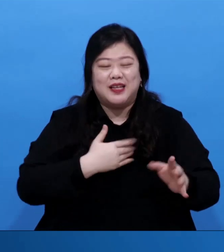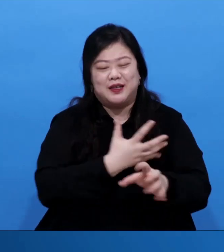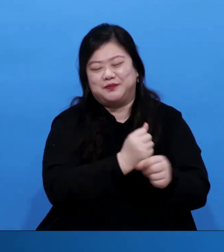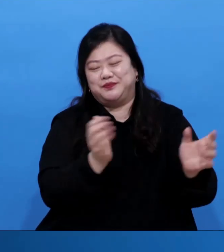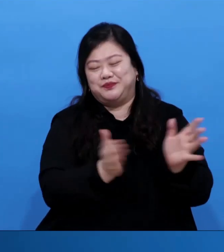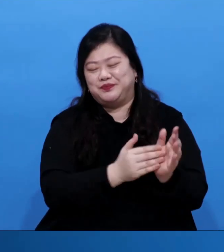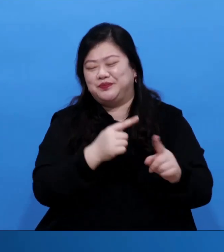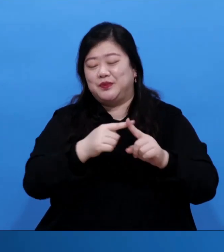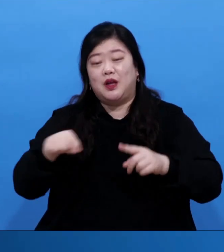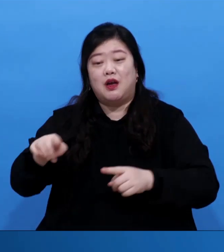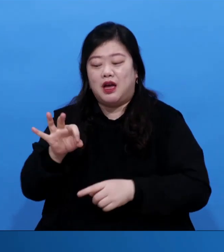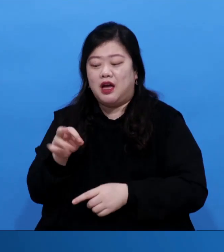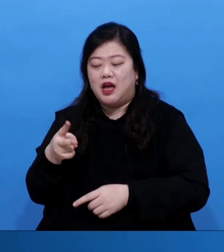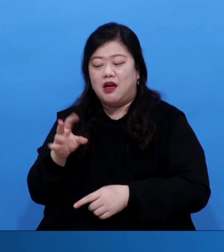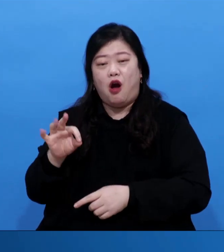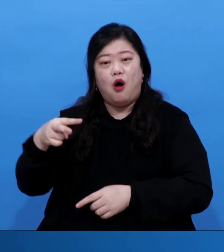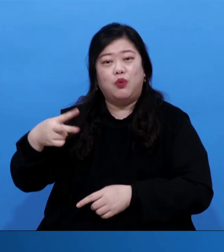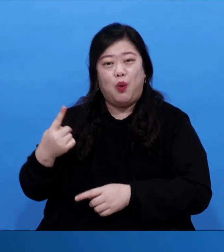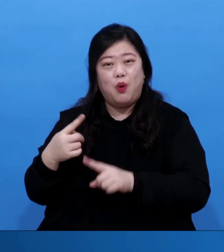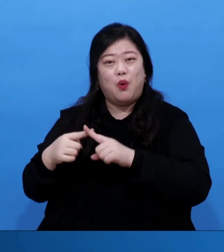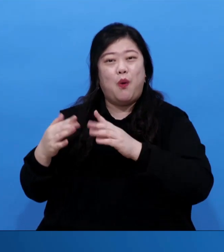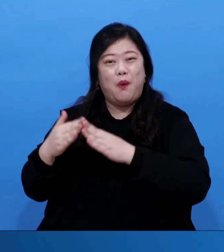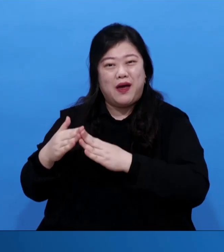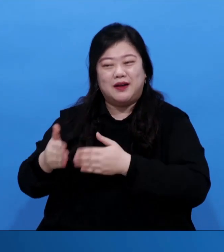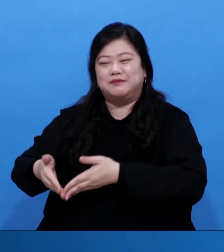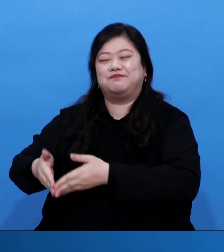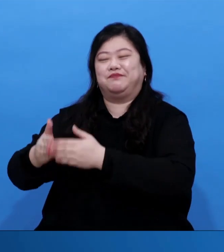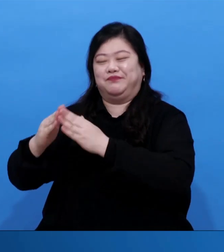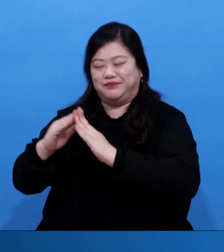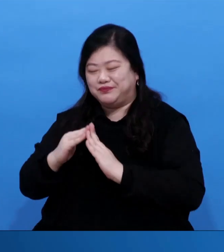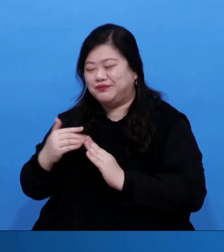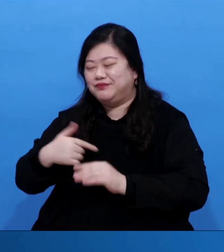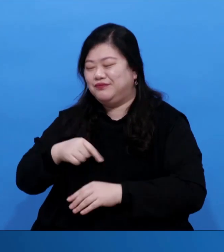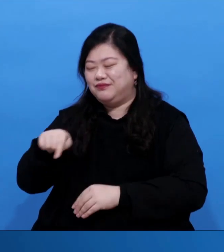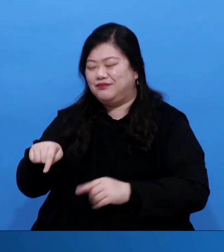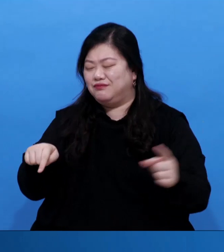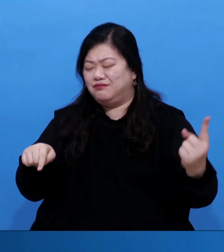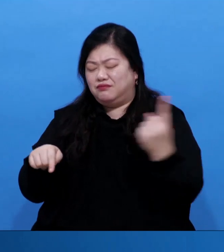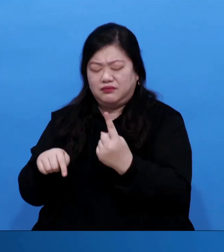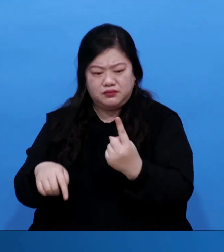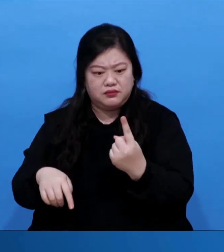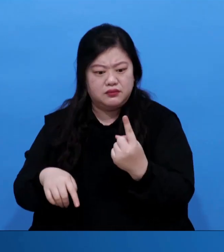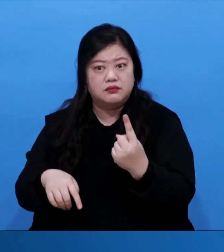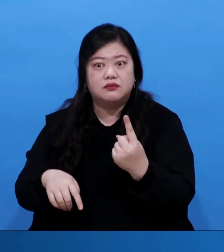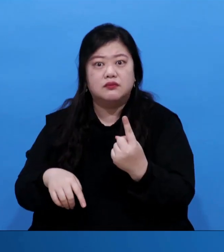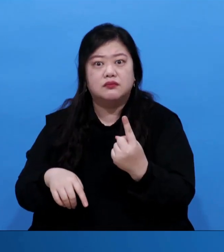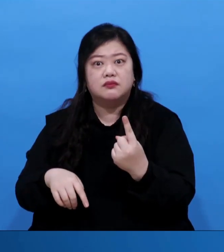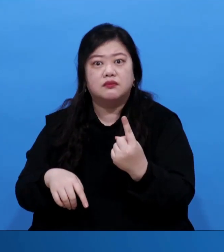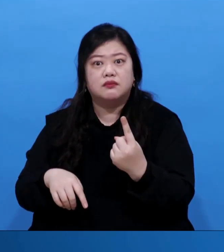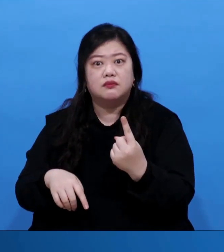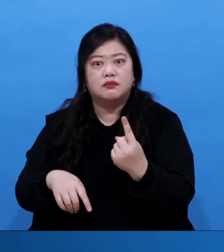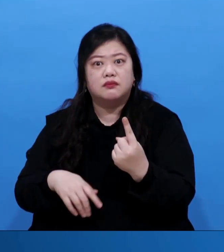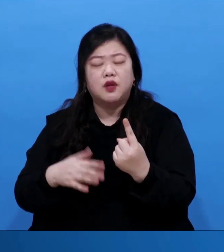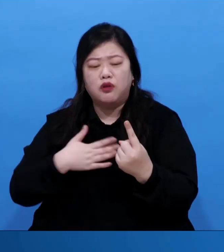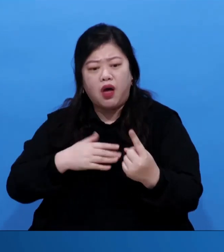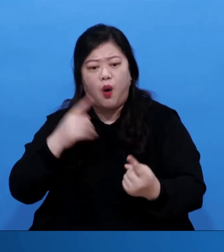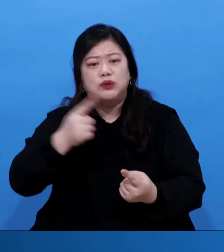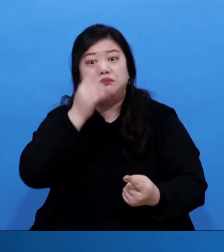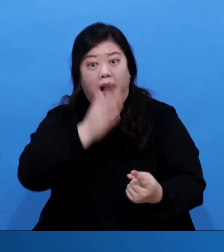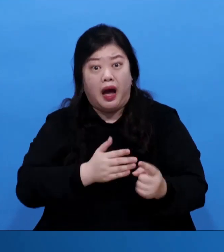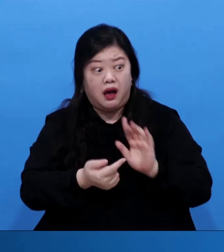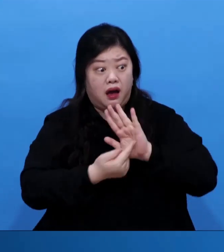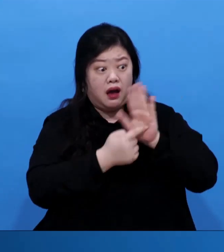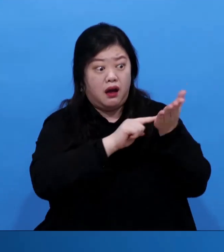come. 정신 조금 이상한 사람. That one was slightly having mental problems. 그 사람은 왕고요. That person came. 그래서